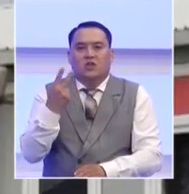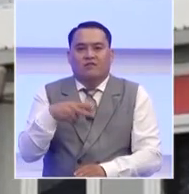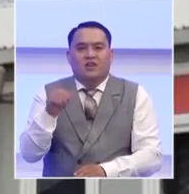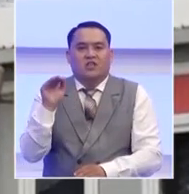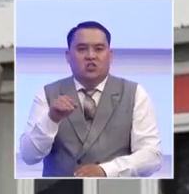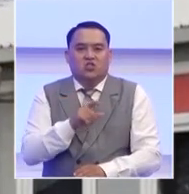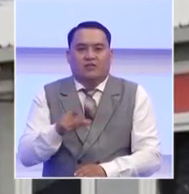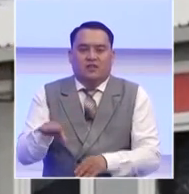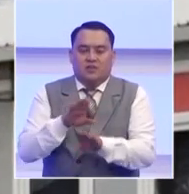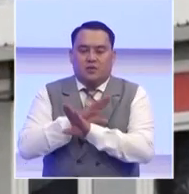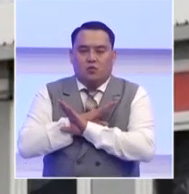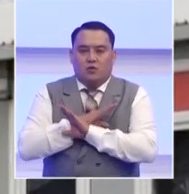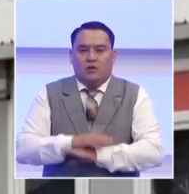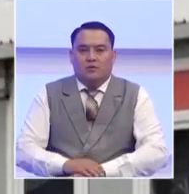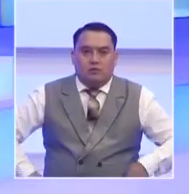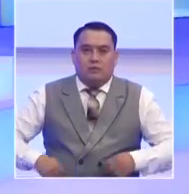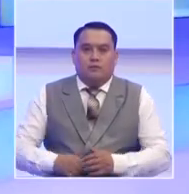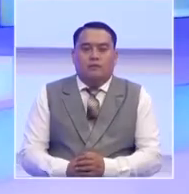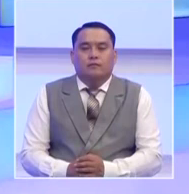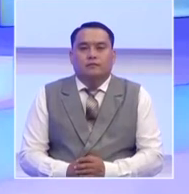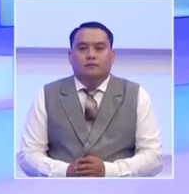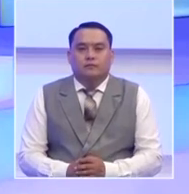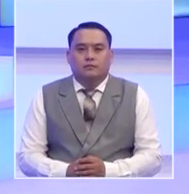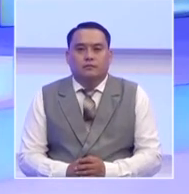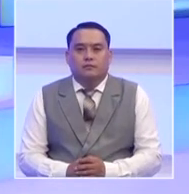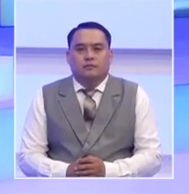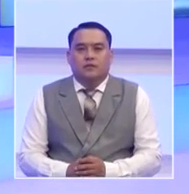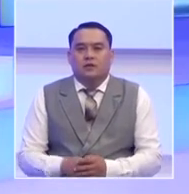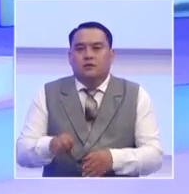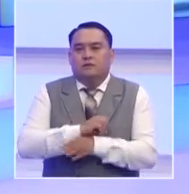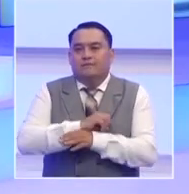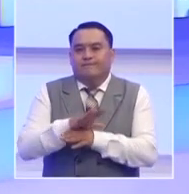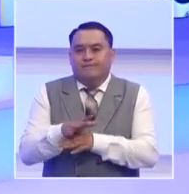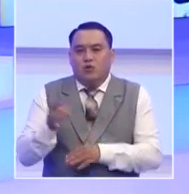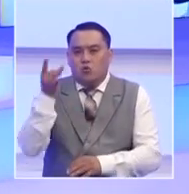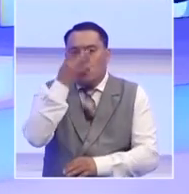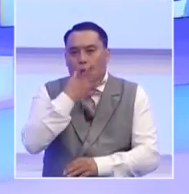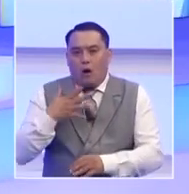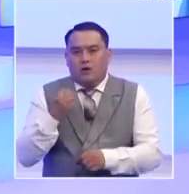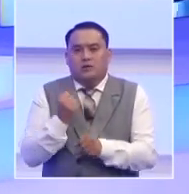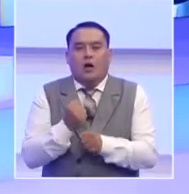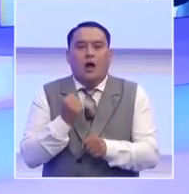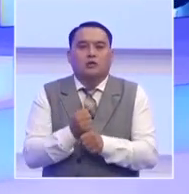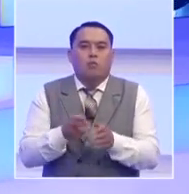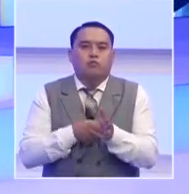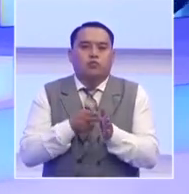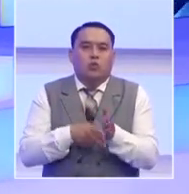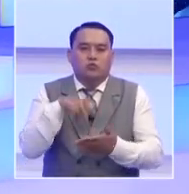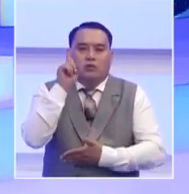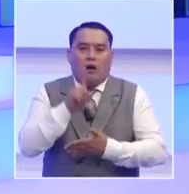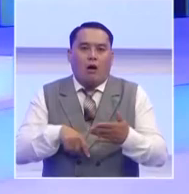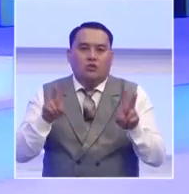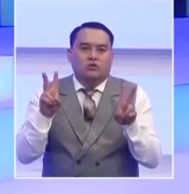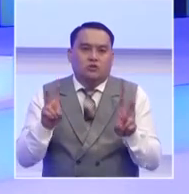420 тысяч человек. В борьбе с эпидемией коронавируса власти ЮАР делают ставку на поезд «Надежды».